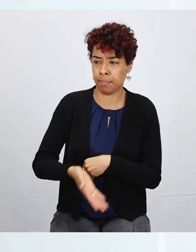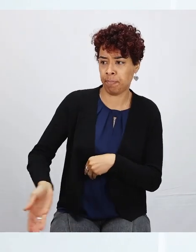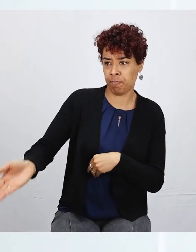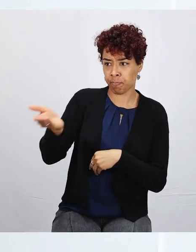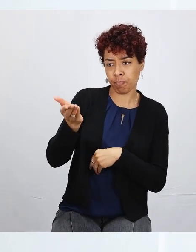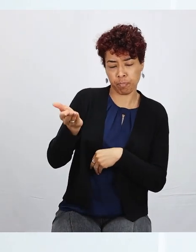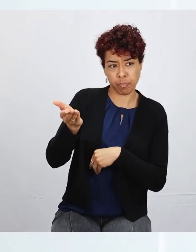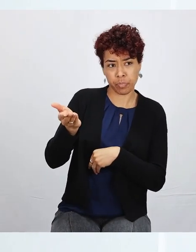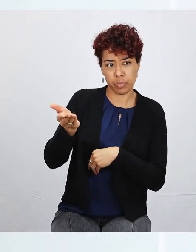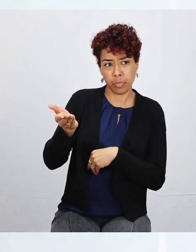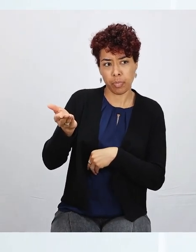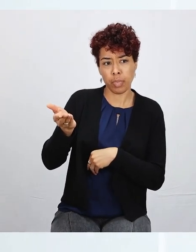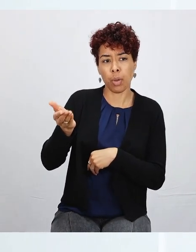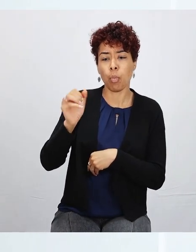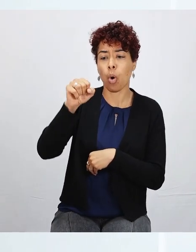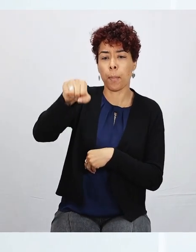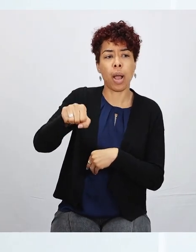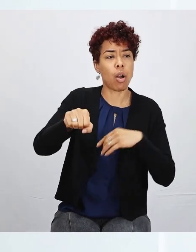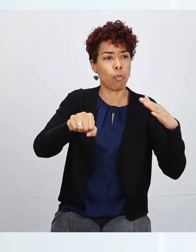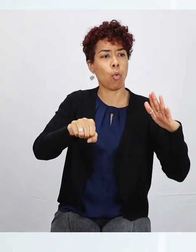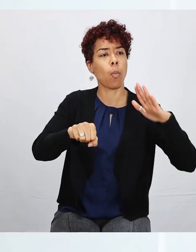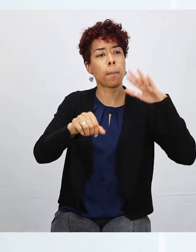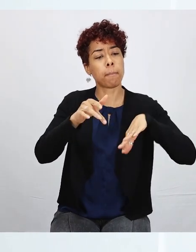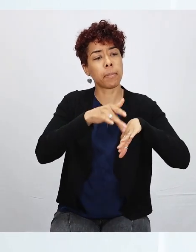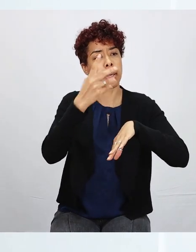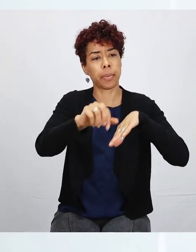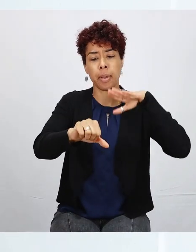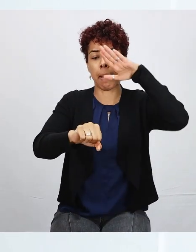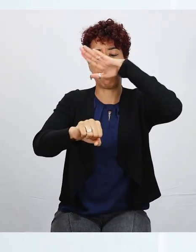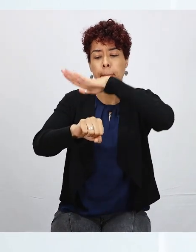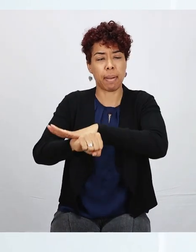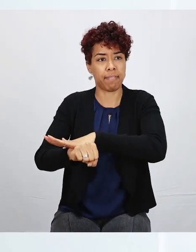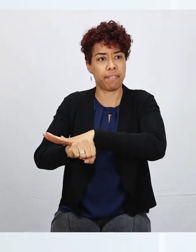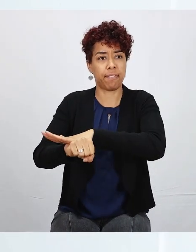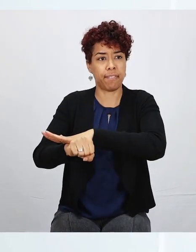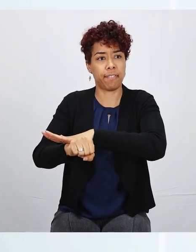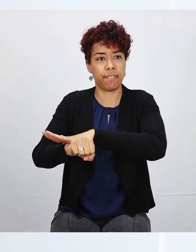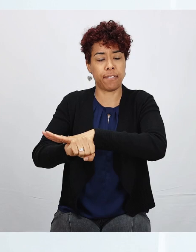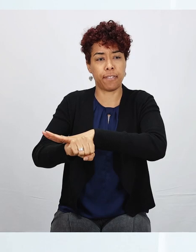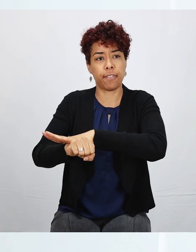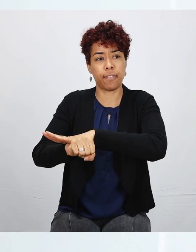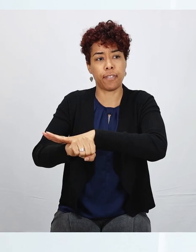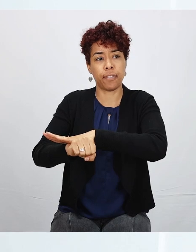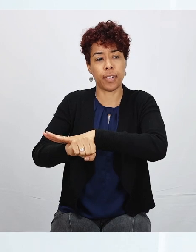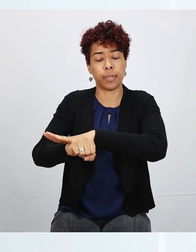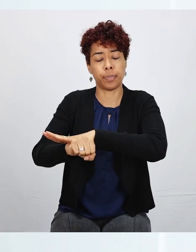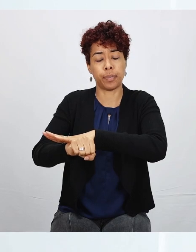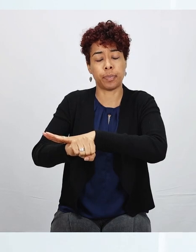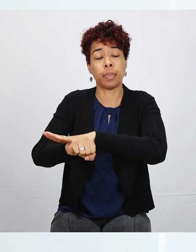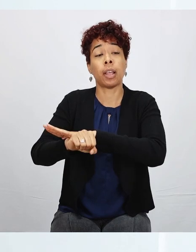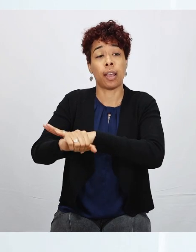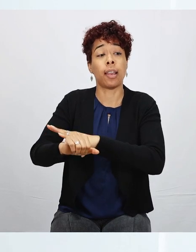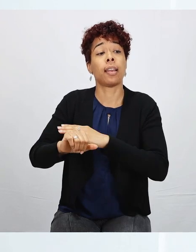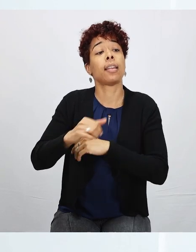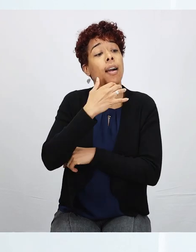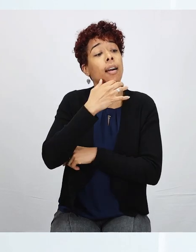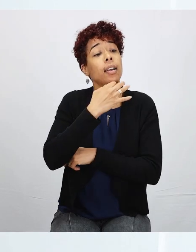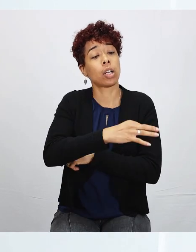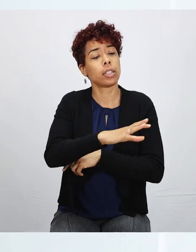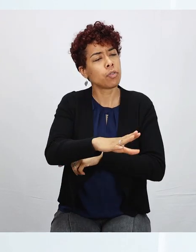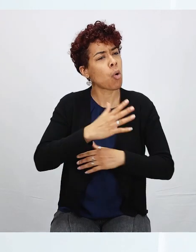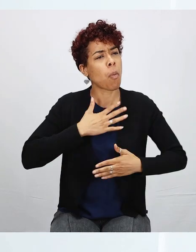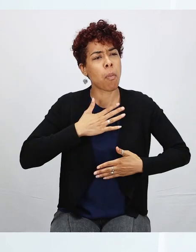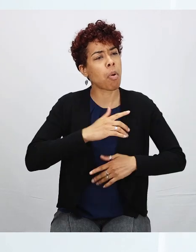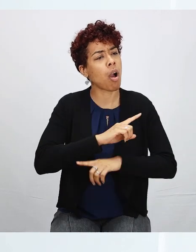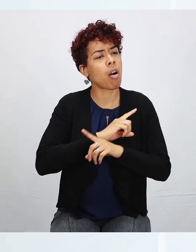Approchez-vous, mettez vos pieds sur les coups de ces rois. » Ils s'approchèrent et mirent les pieds sur leurs coups. Josué leur dit « Ne craignez